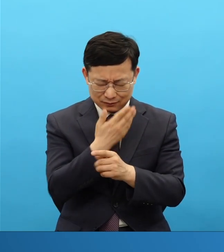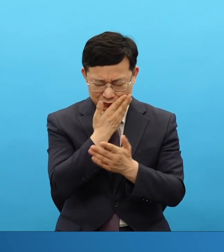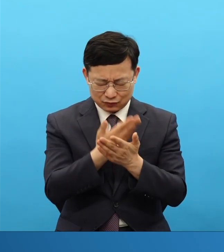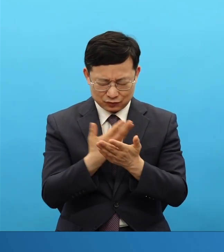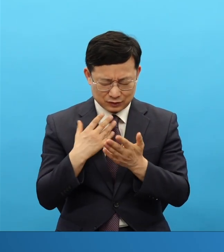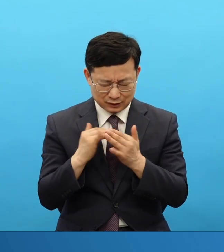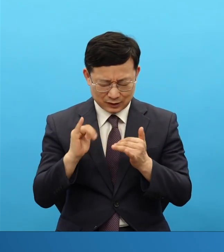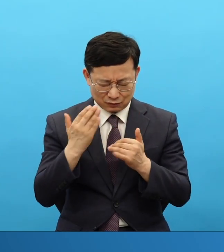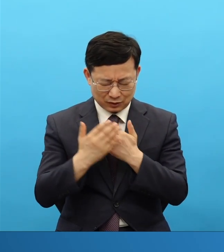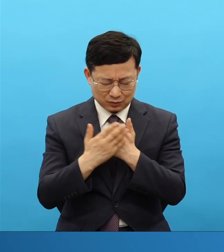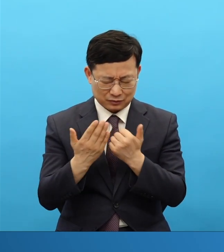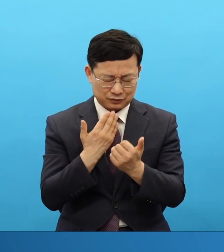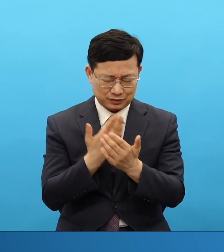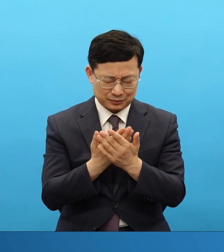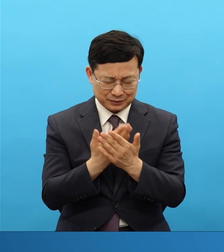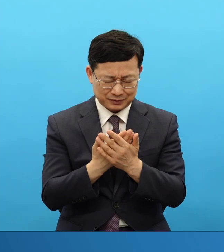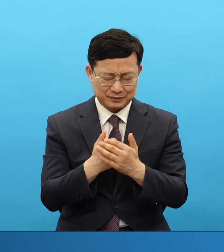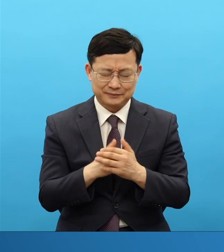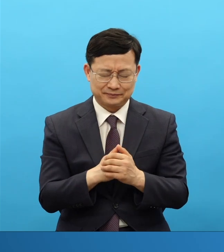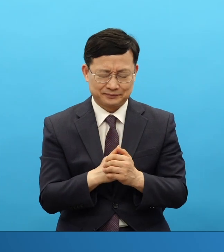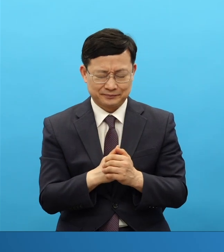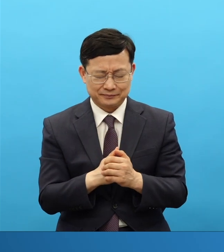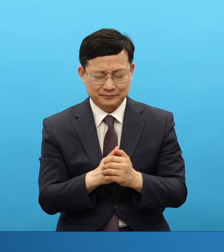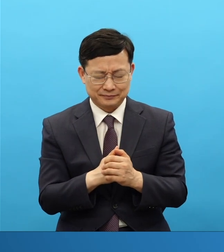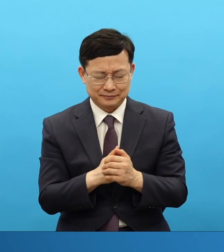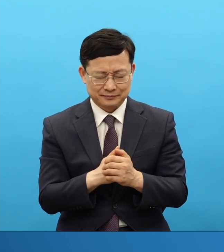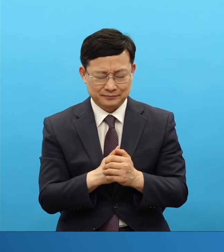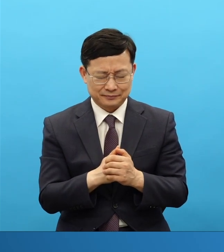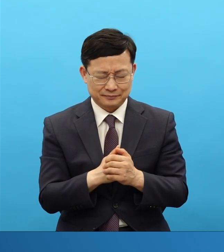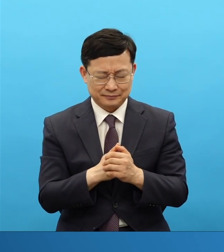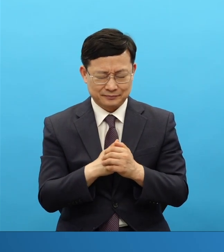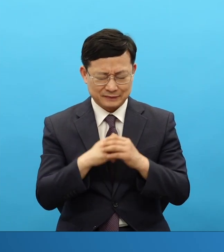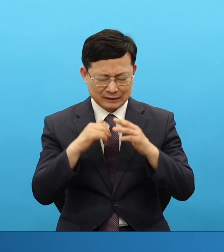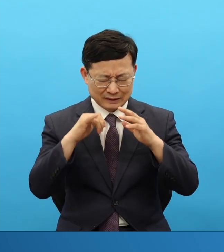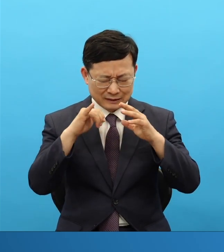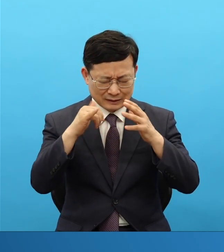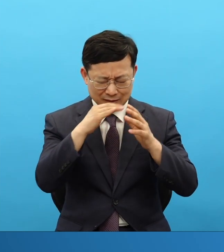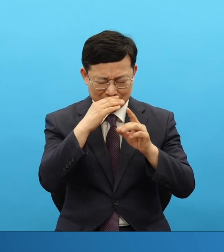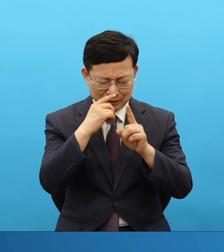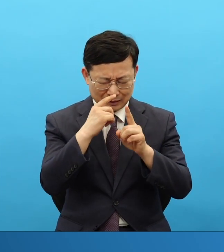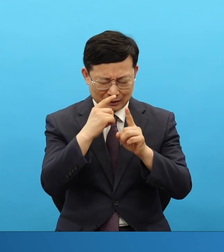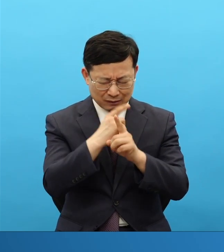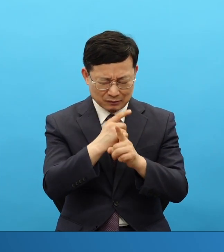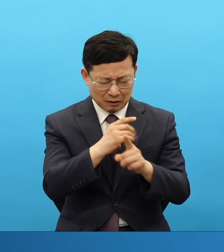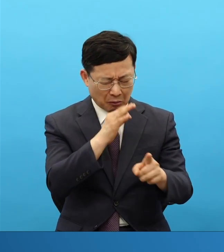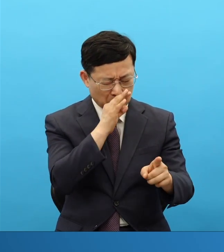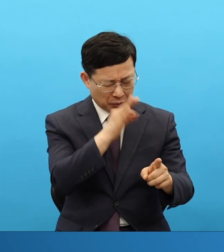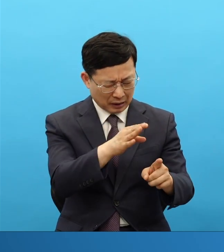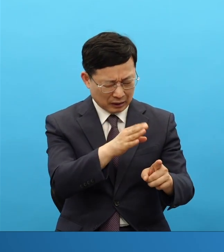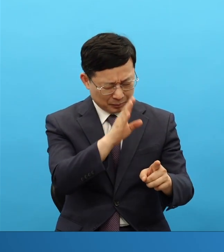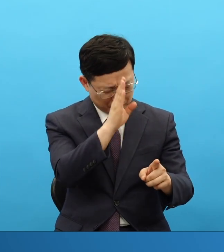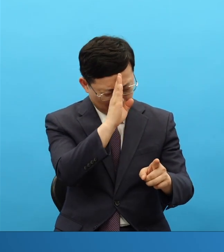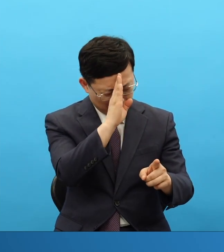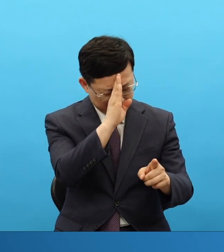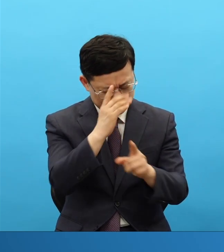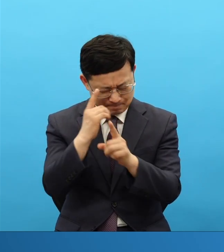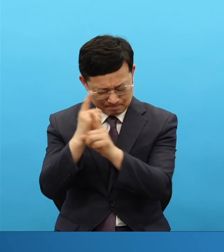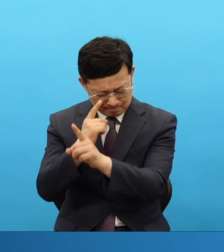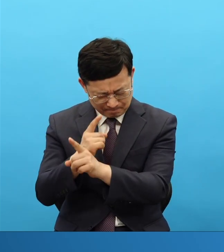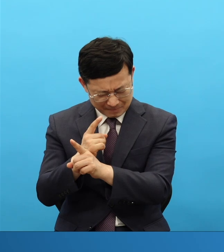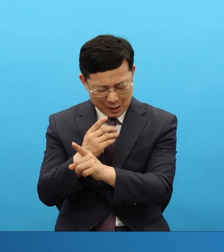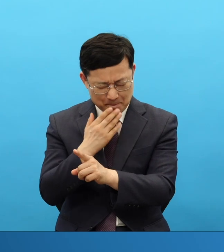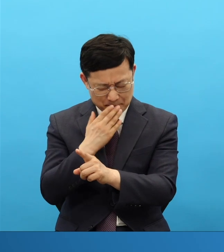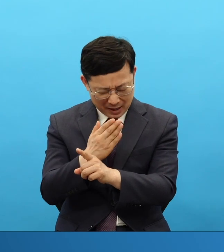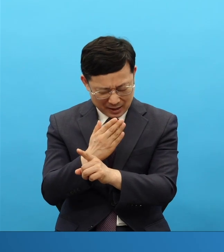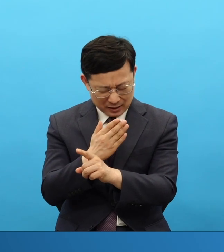중직자들이 되게 May they find 하옵소서. church offers that can do the healing that nobody else can do. 세상에서 고칠 수 없는 병을 고치는 중직자가 되게